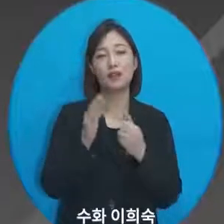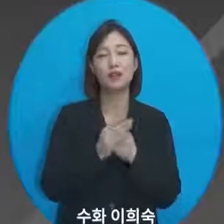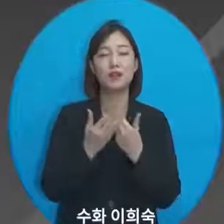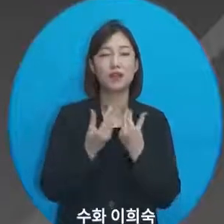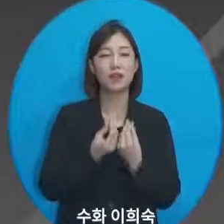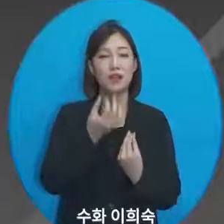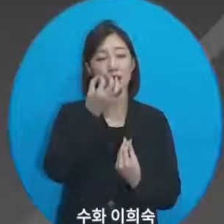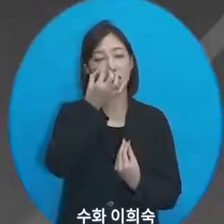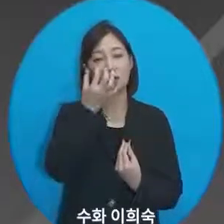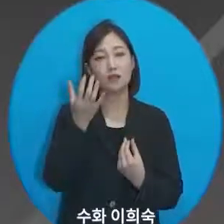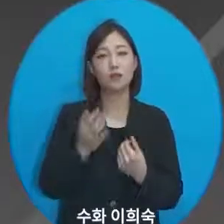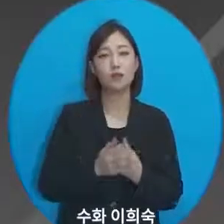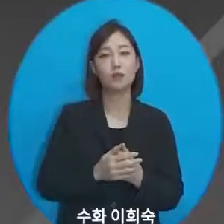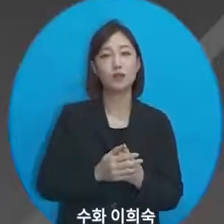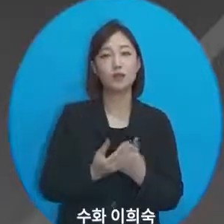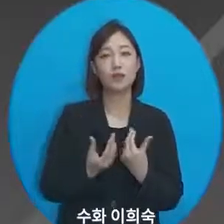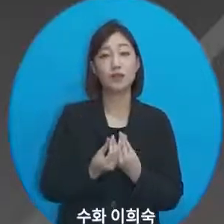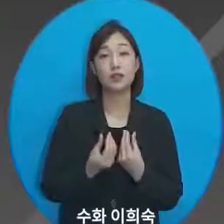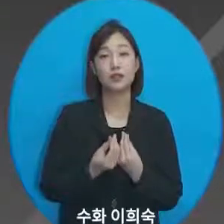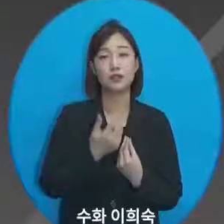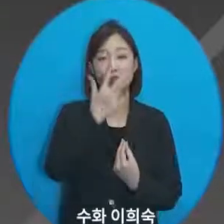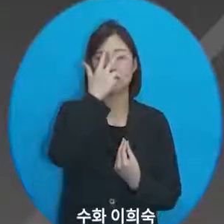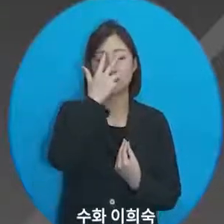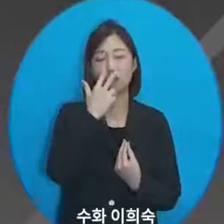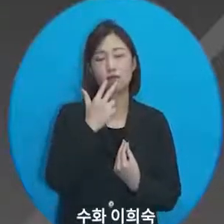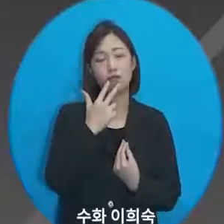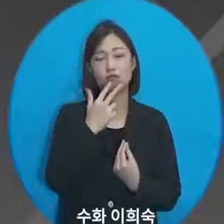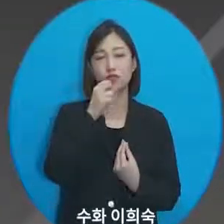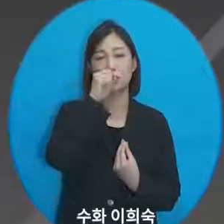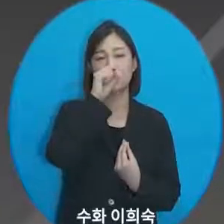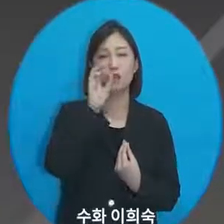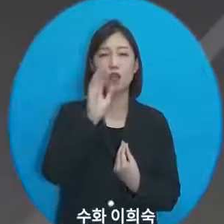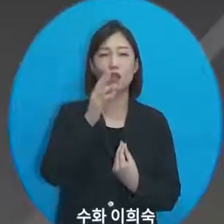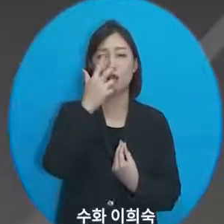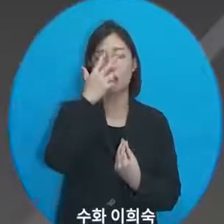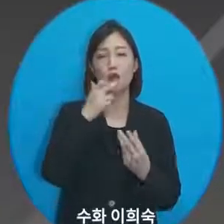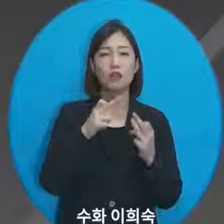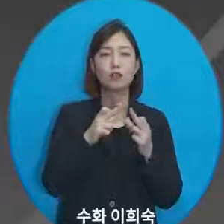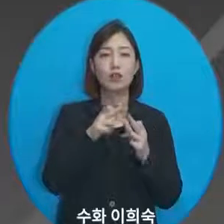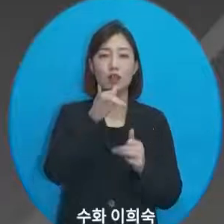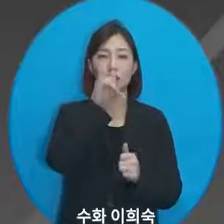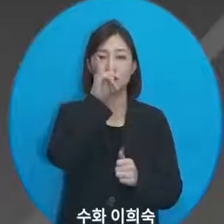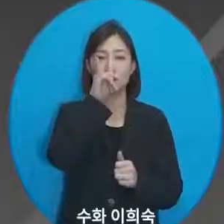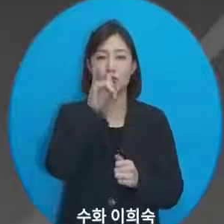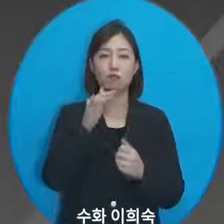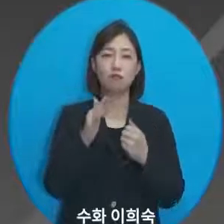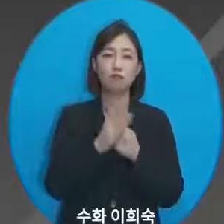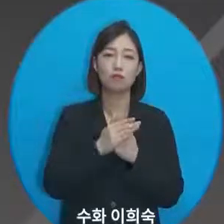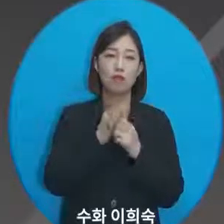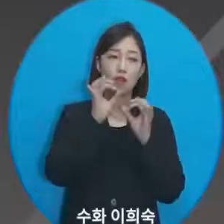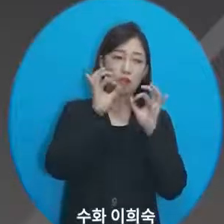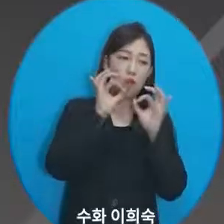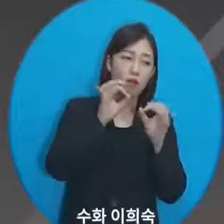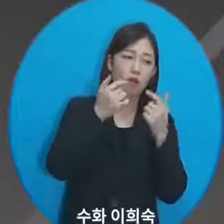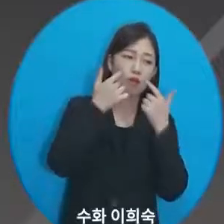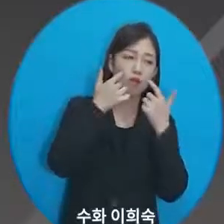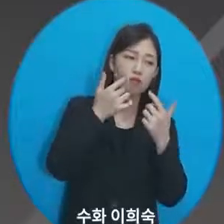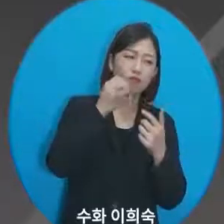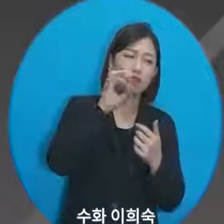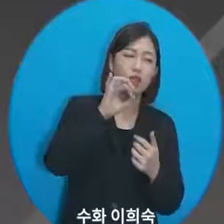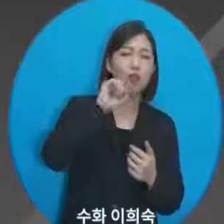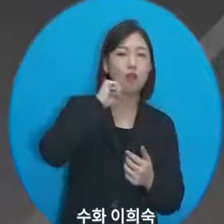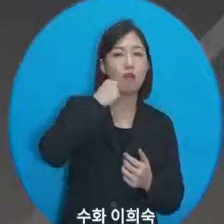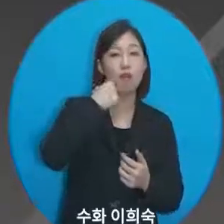사람들에게 어떤 앱을 통해서 사용을 한다면 명확하게 인지할 수 있는 어떤 기술들,